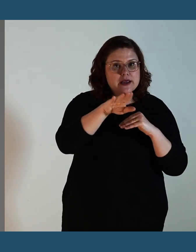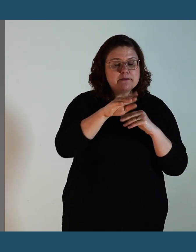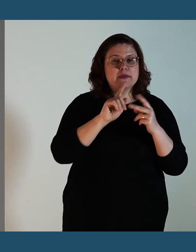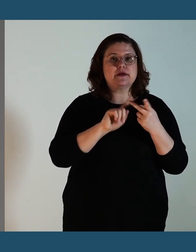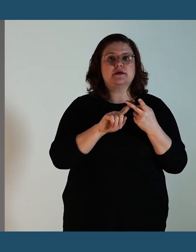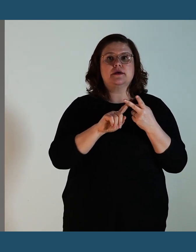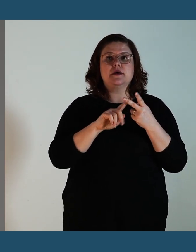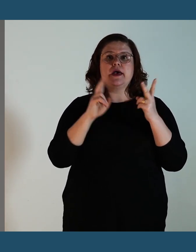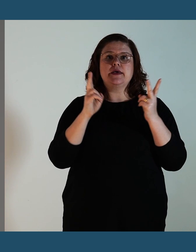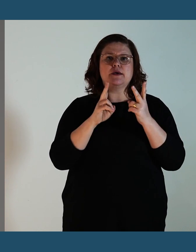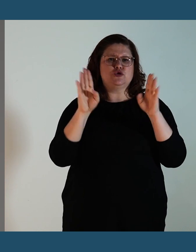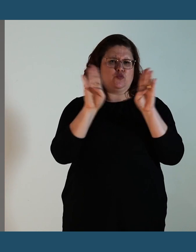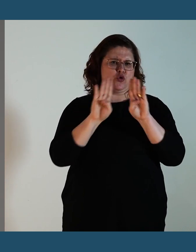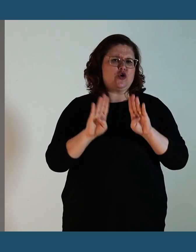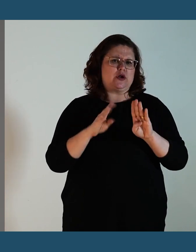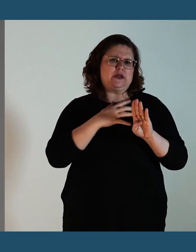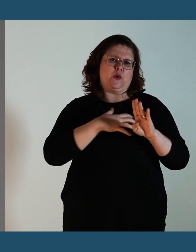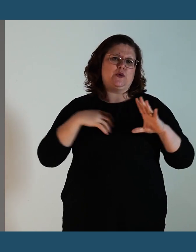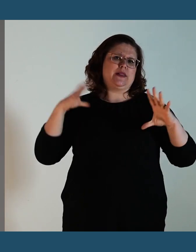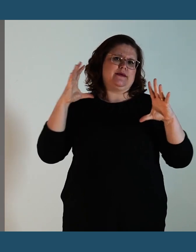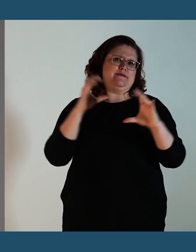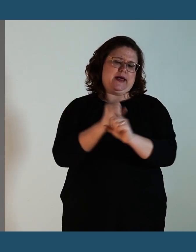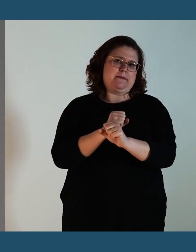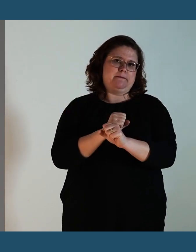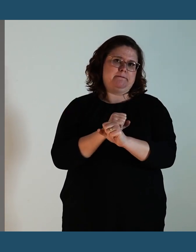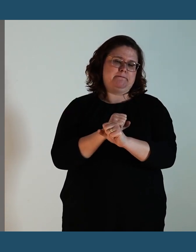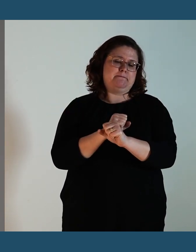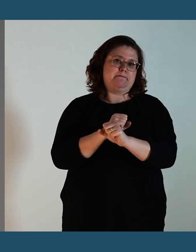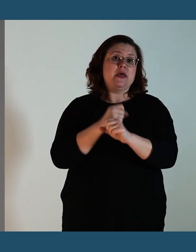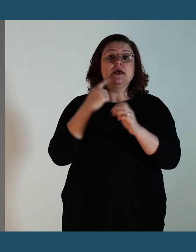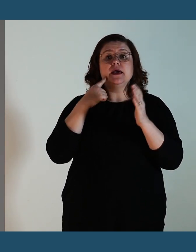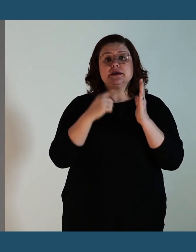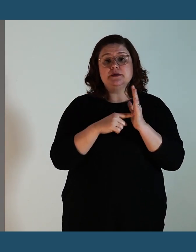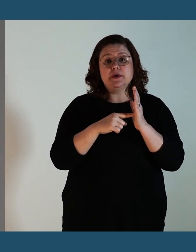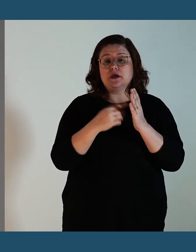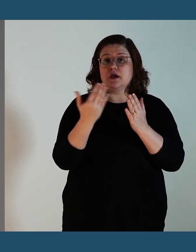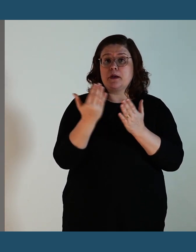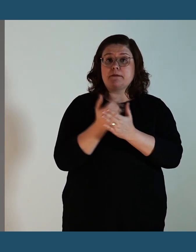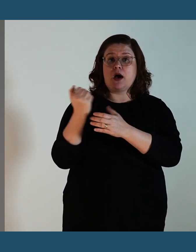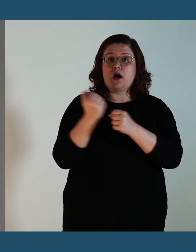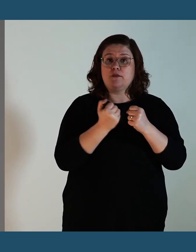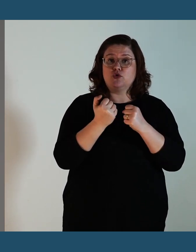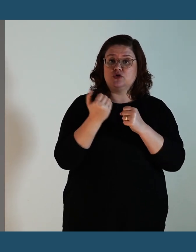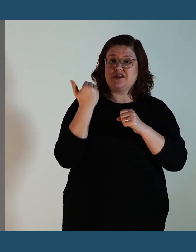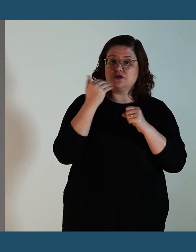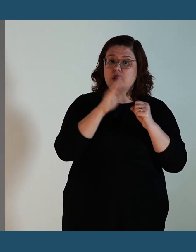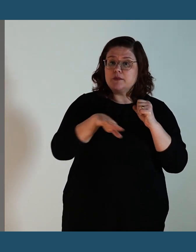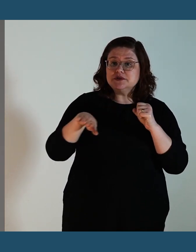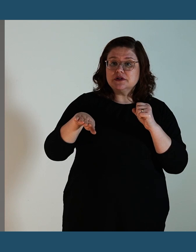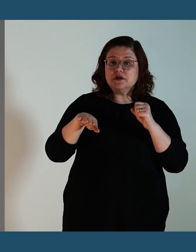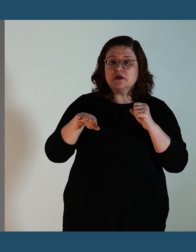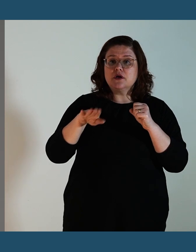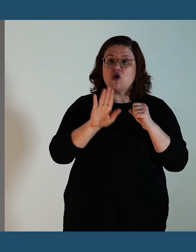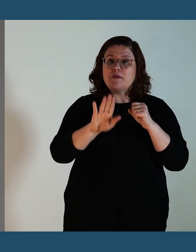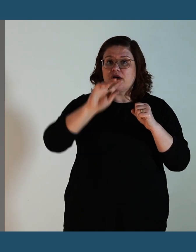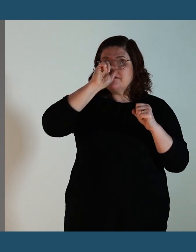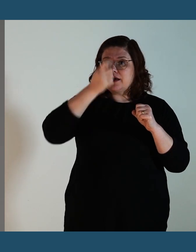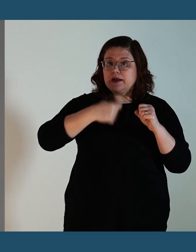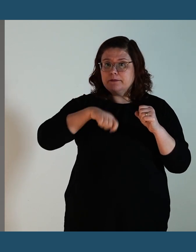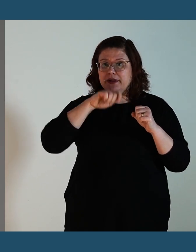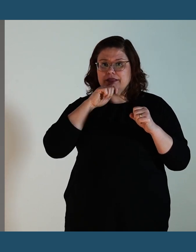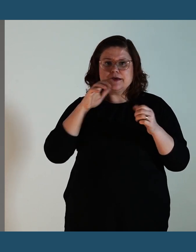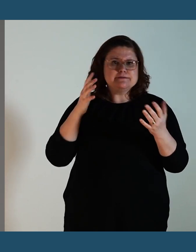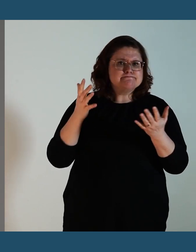paljon vähemmän byrokratiaa. Tämä esimerkiksi varmaan erityisesti maahanmuuttajataustaisilla lapsilla, joiden vanhempien voi olla vähän vaikeaa ehkä